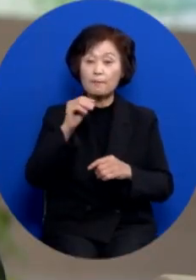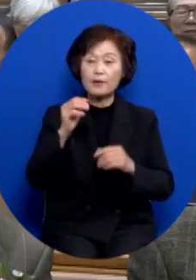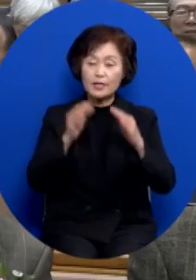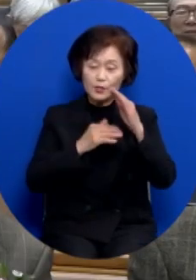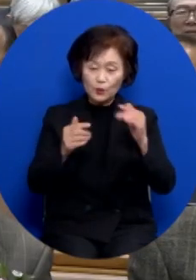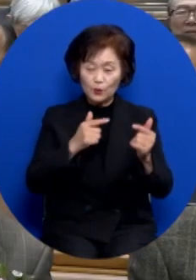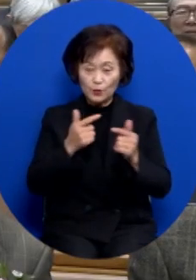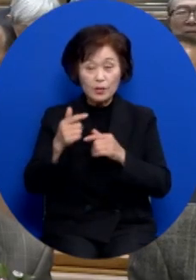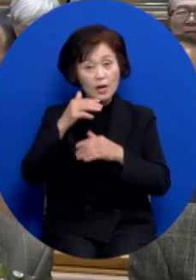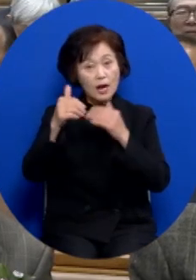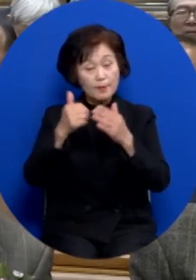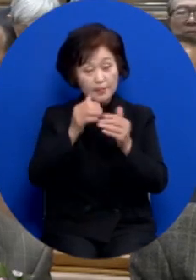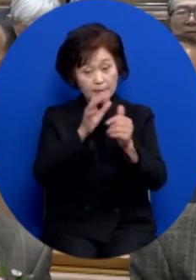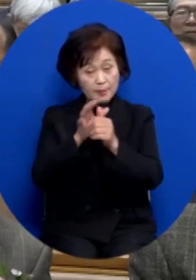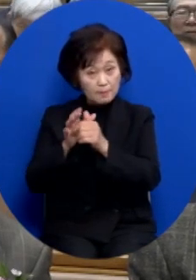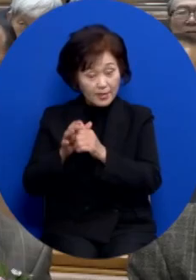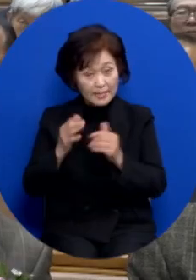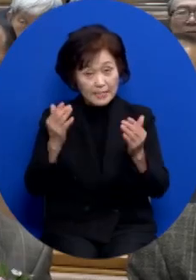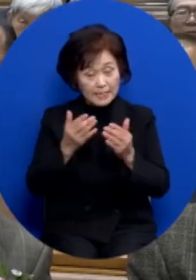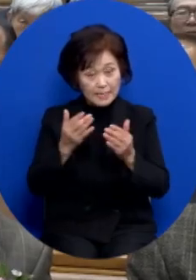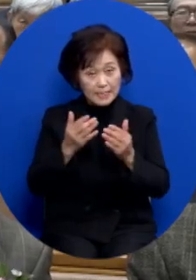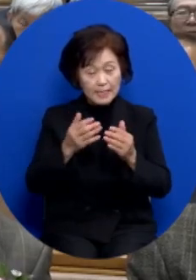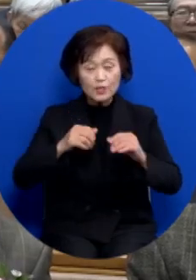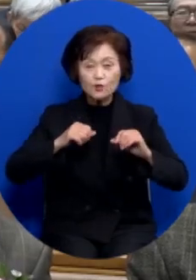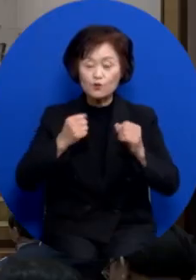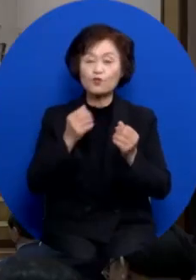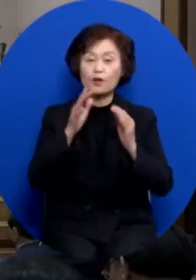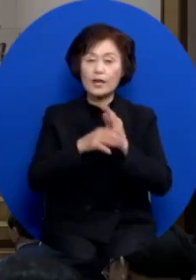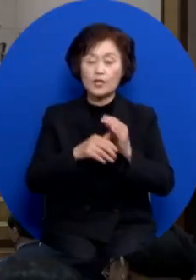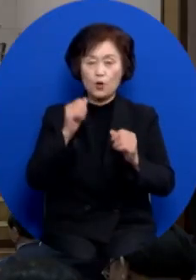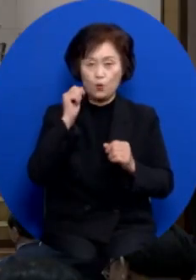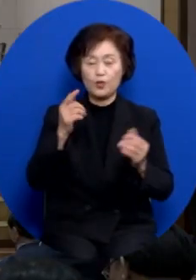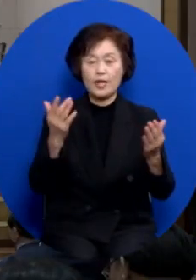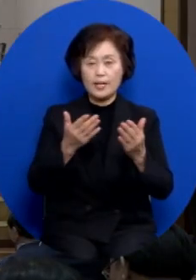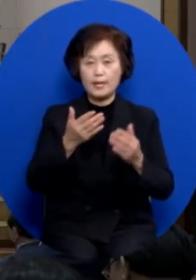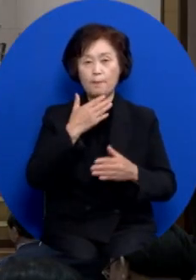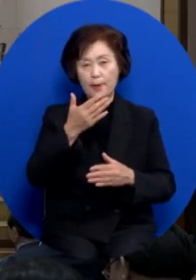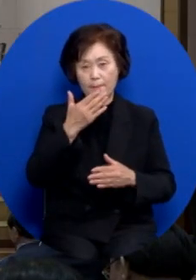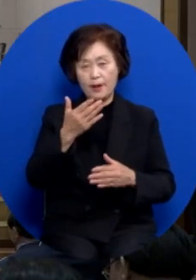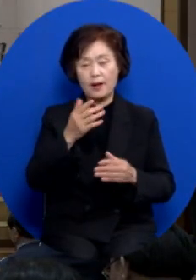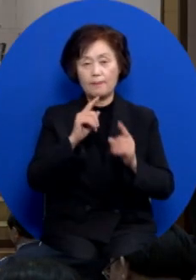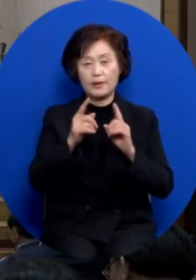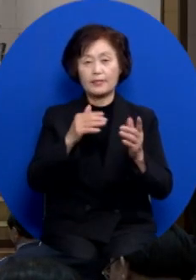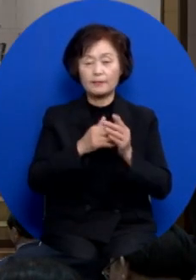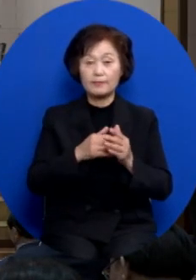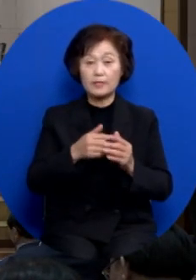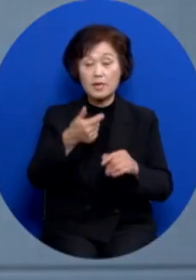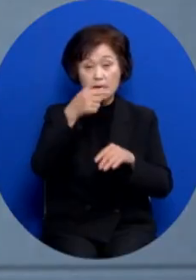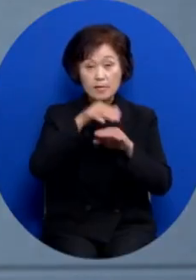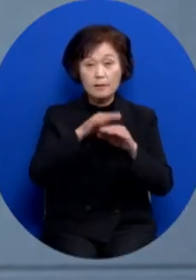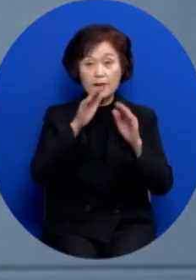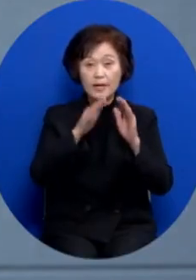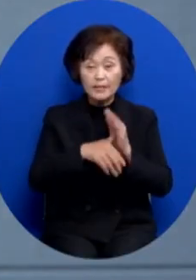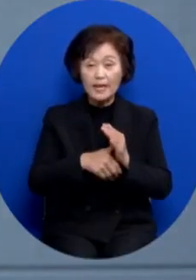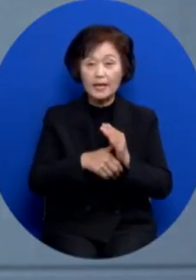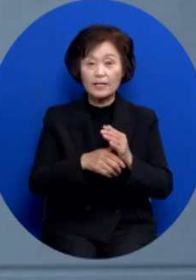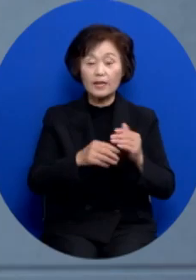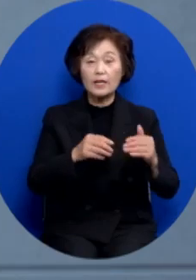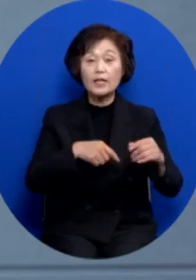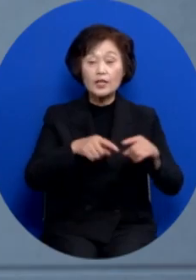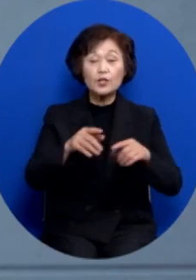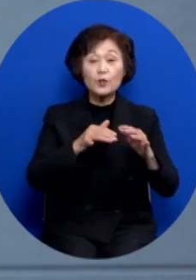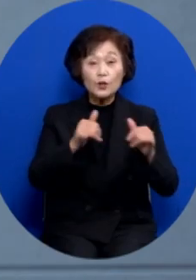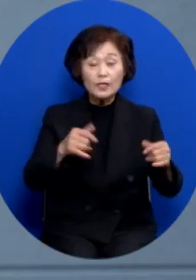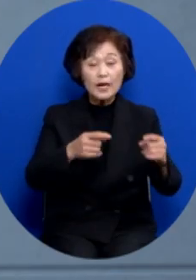길을 걸어갈 때의 위대한 역사는 이루어질 것이라고 말했습니다. 앞서 예배에서는 교계 지도자와 지역